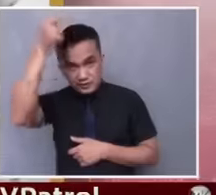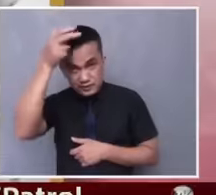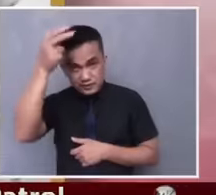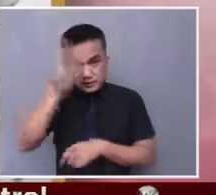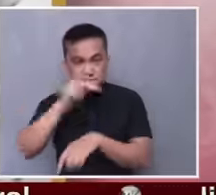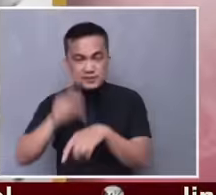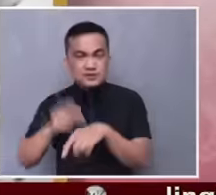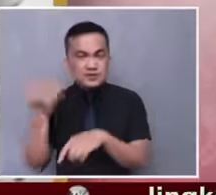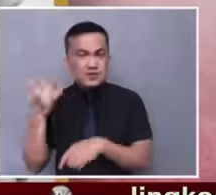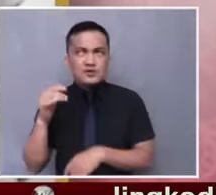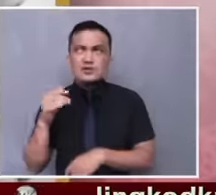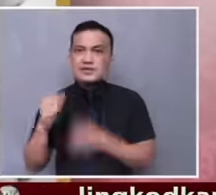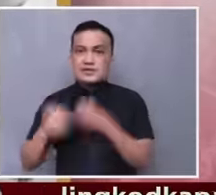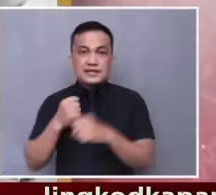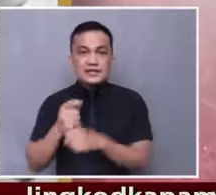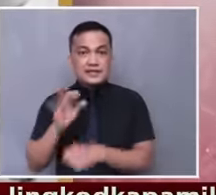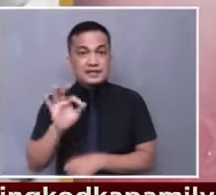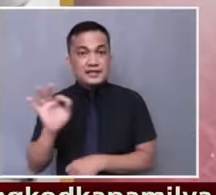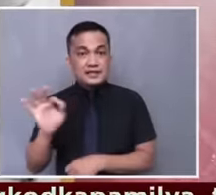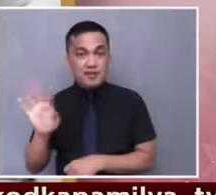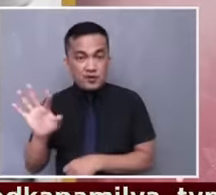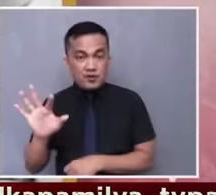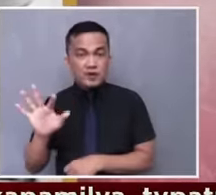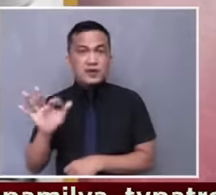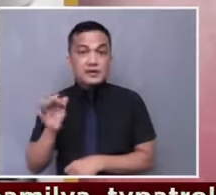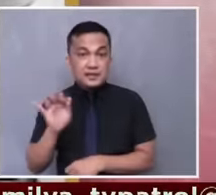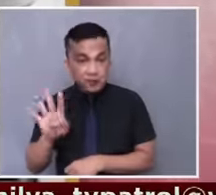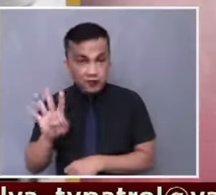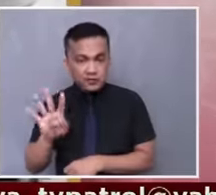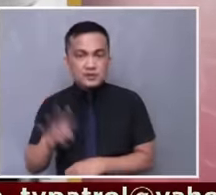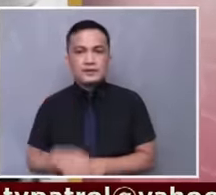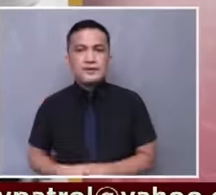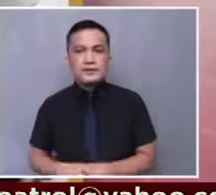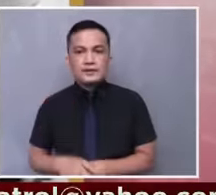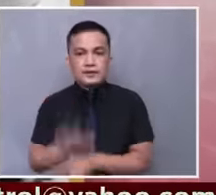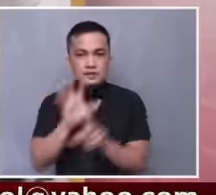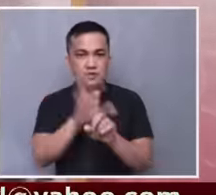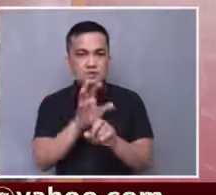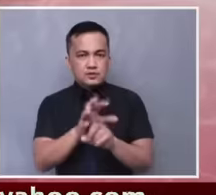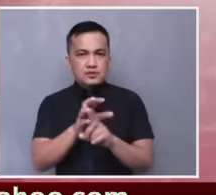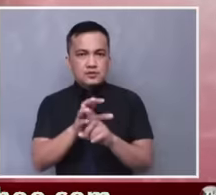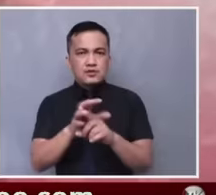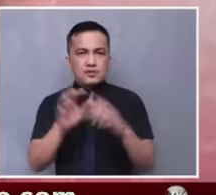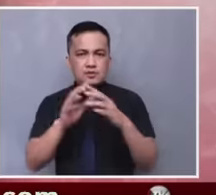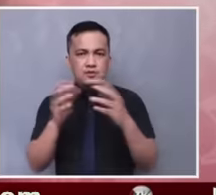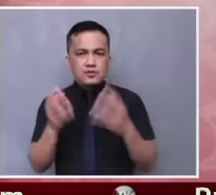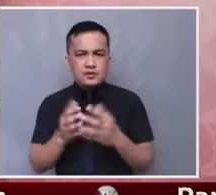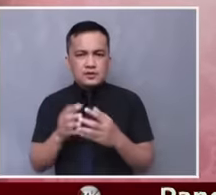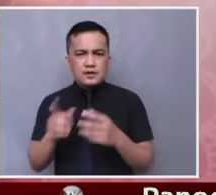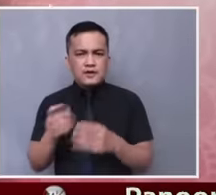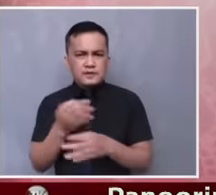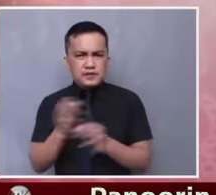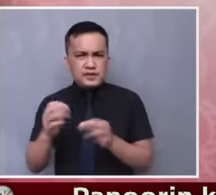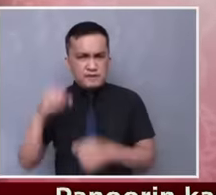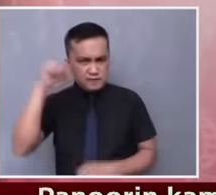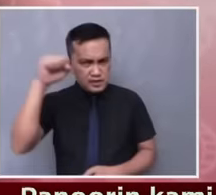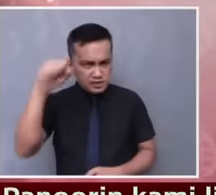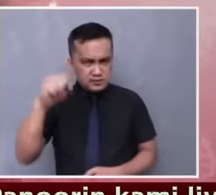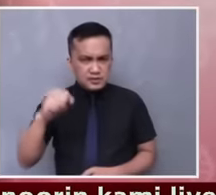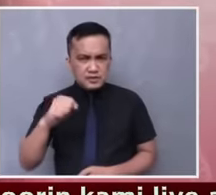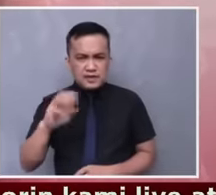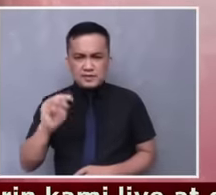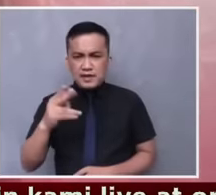1994. Isa naman sa pinakakilala sa buong mundo ay ang freedom fighter na si Mahatma